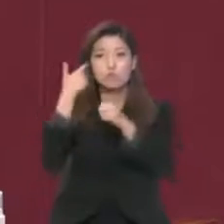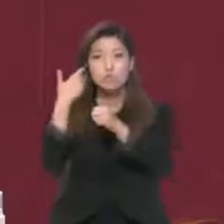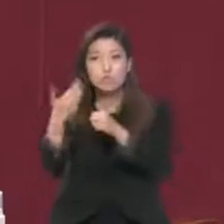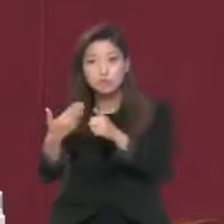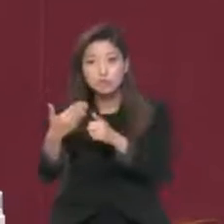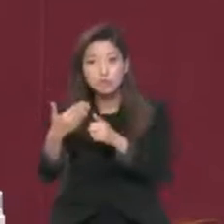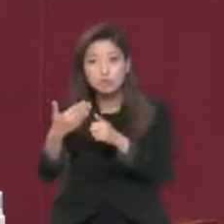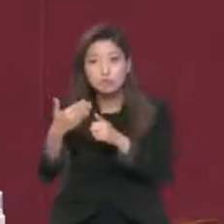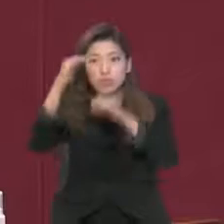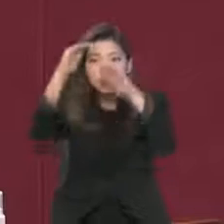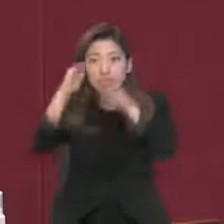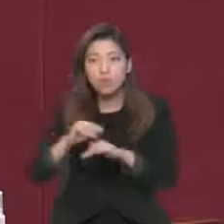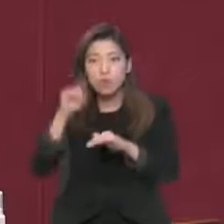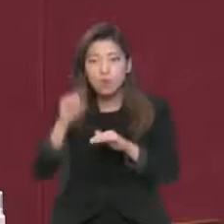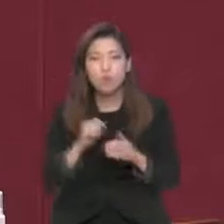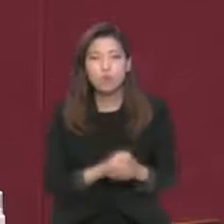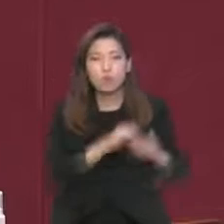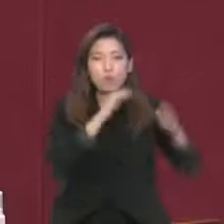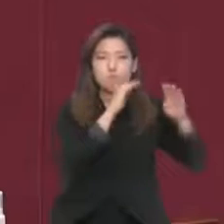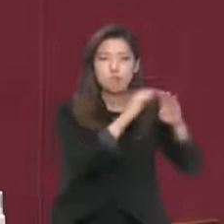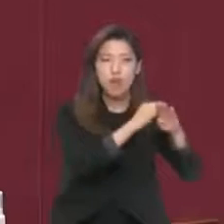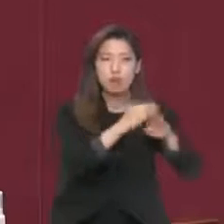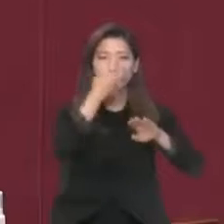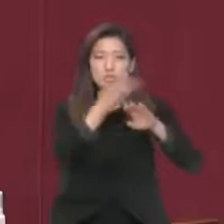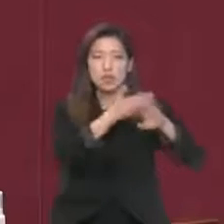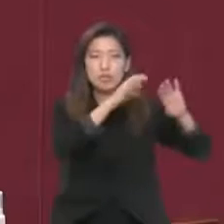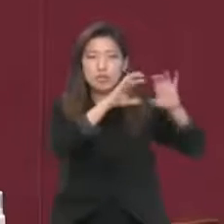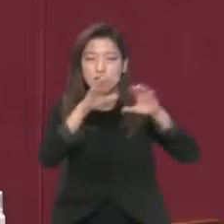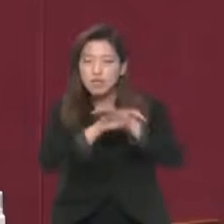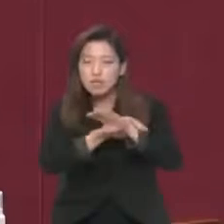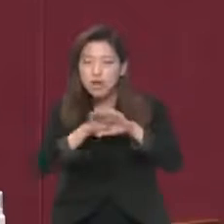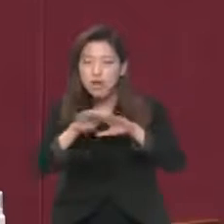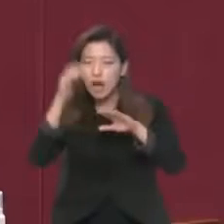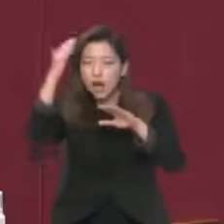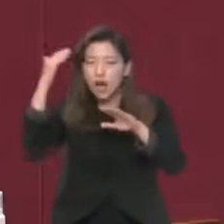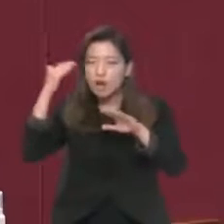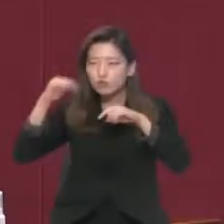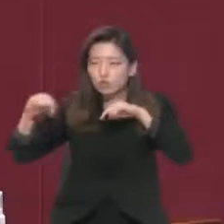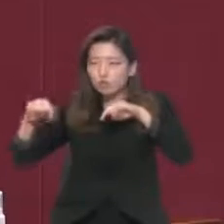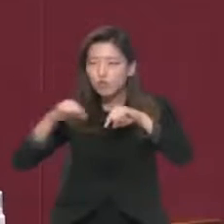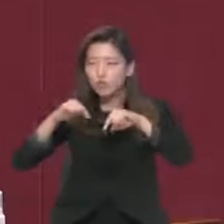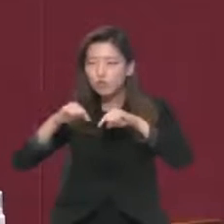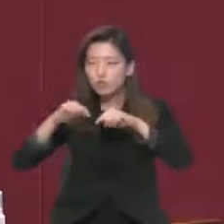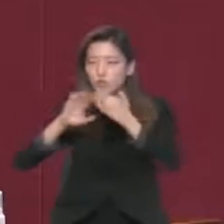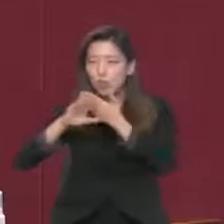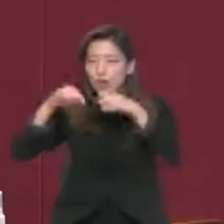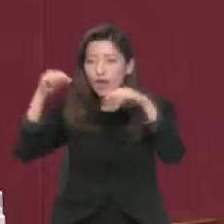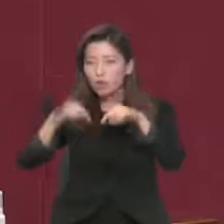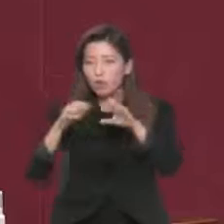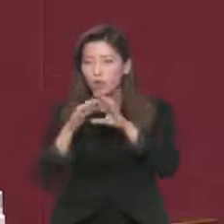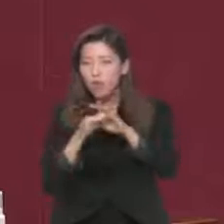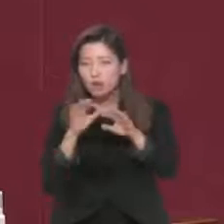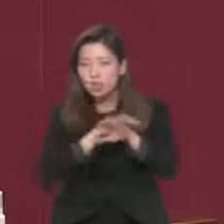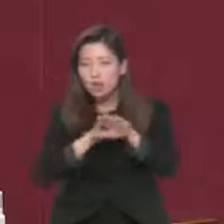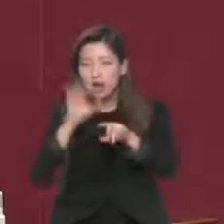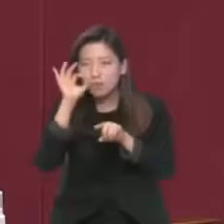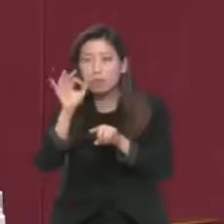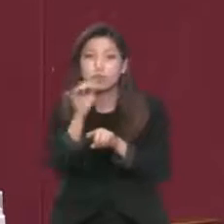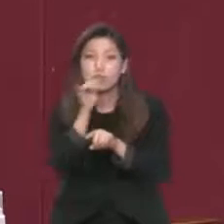그리고 한반도에 관심 있는 주변국 모두가 듣고 있는 질의라고 생각하기 때문입니다. 그래서 저는 국익만